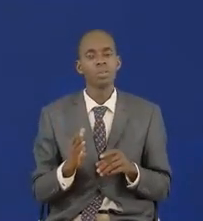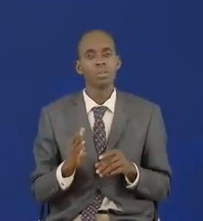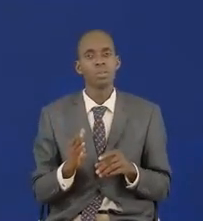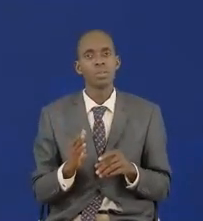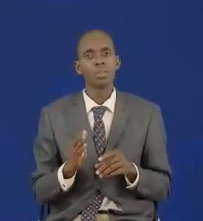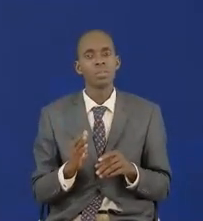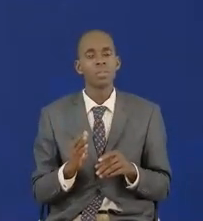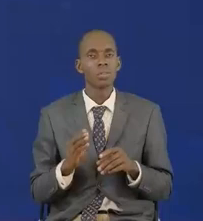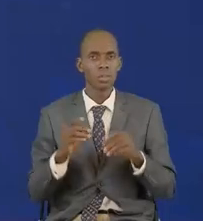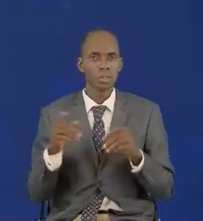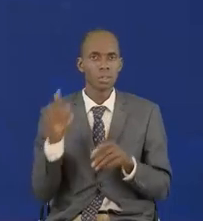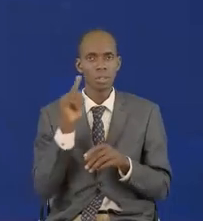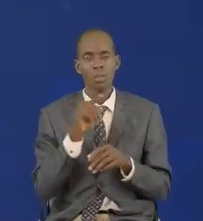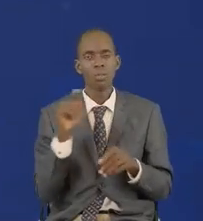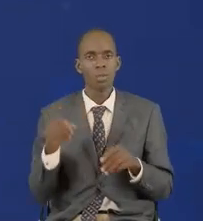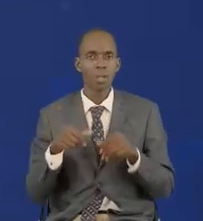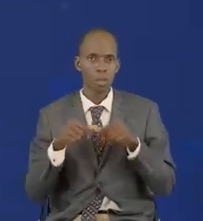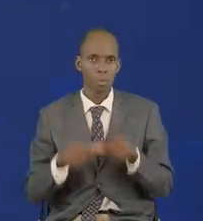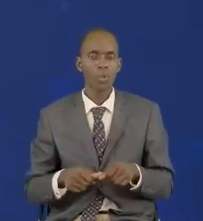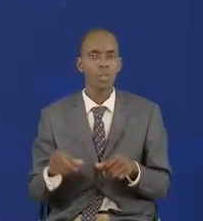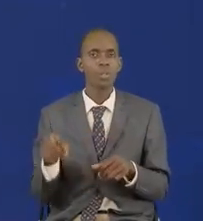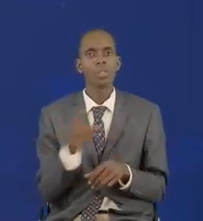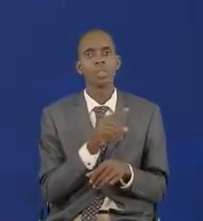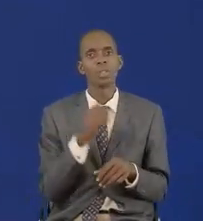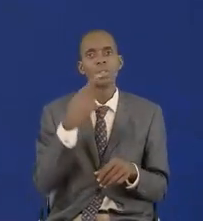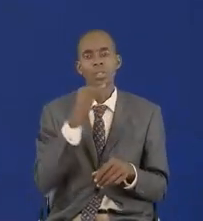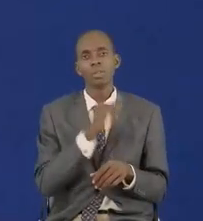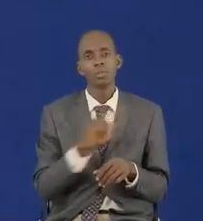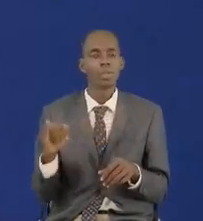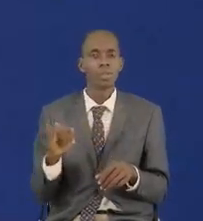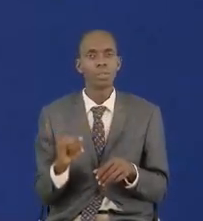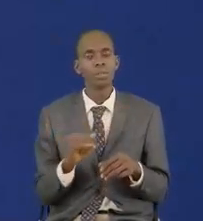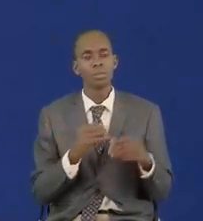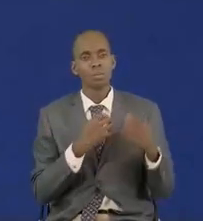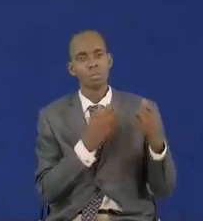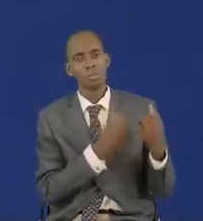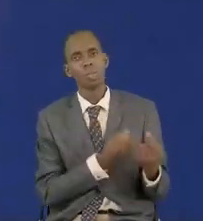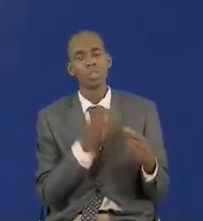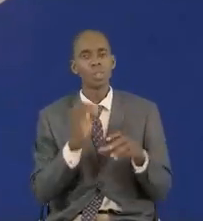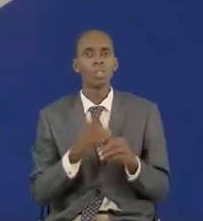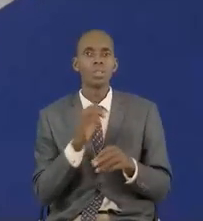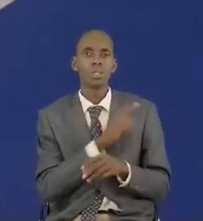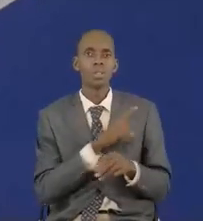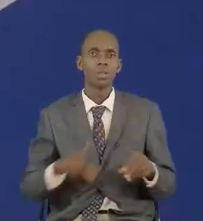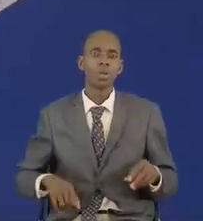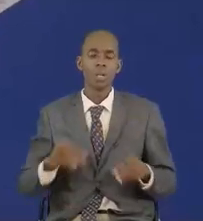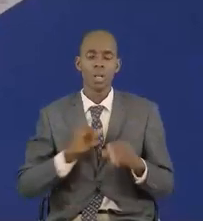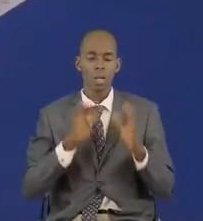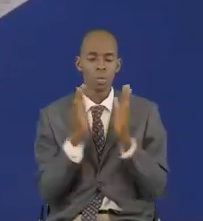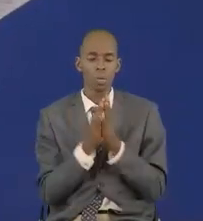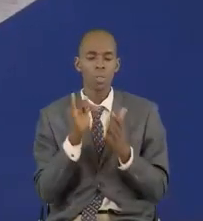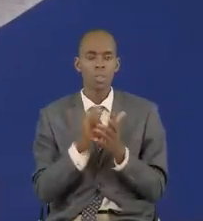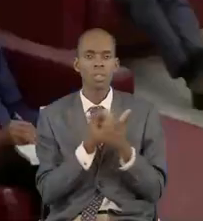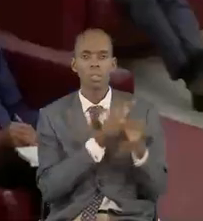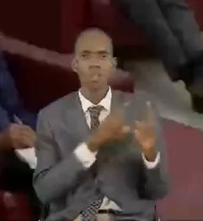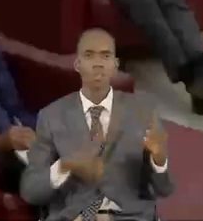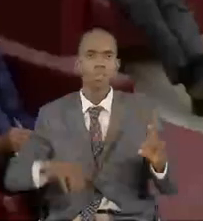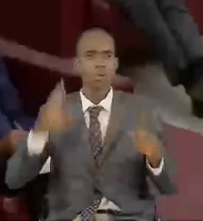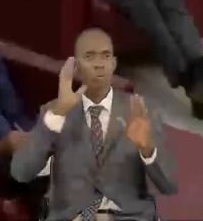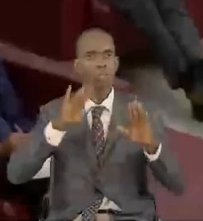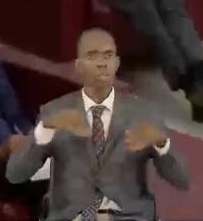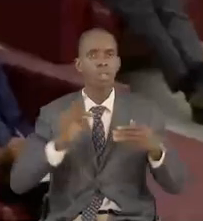et il restait cependant assez longtemps en parlant avec assurance appuyer sur le Seigneur je peux que le Seigneur nous accorde